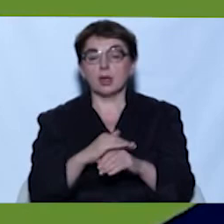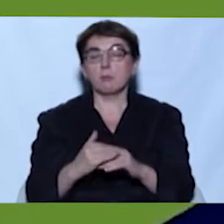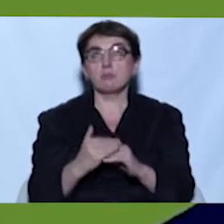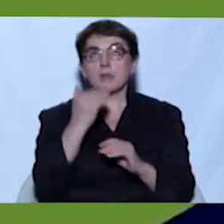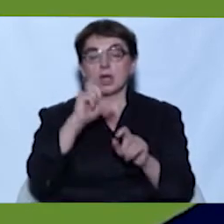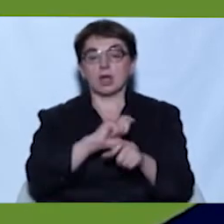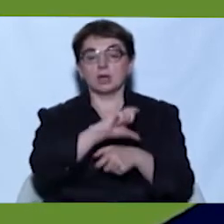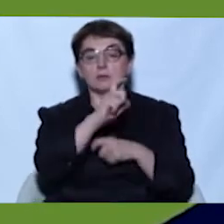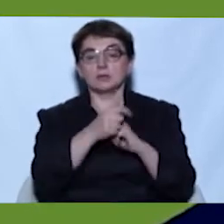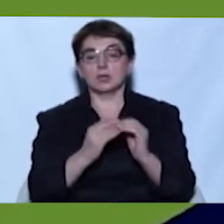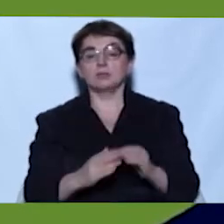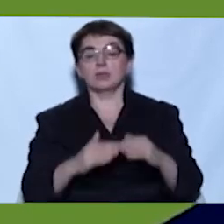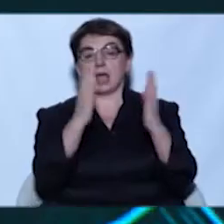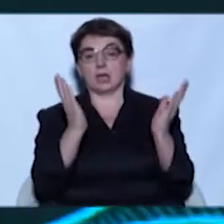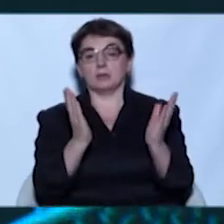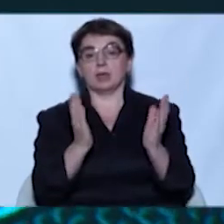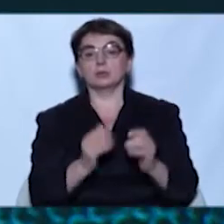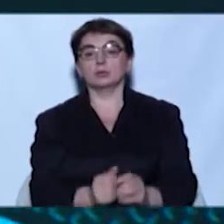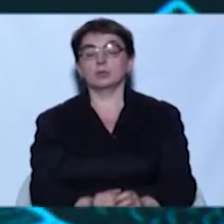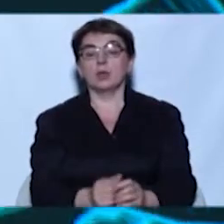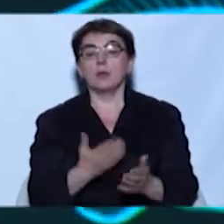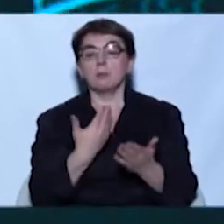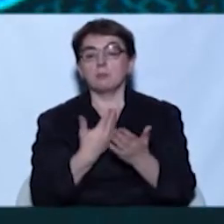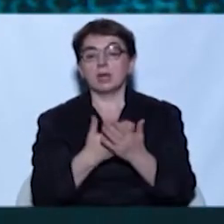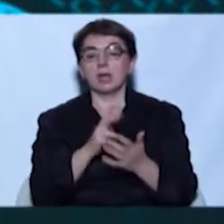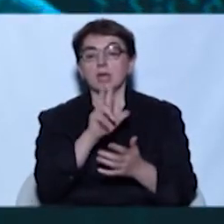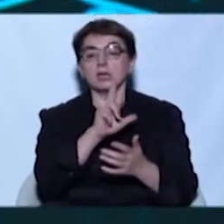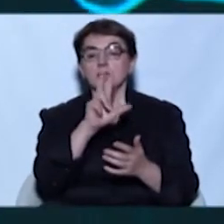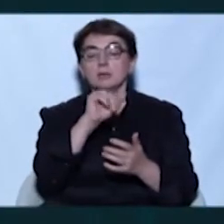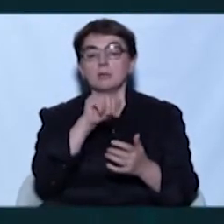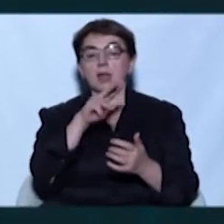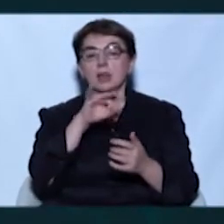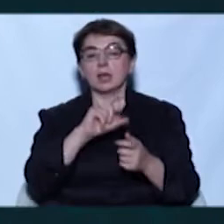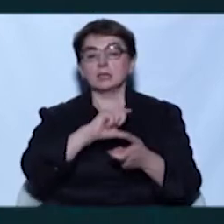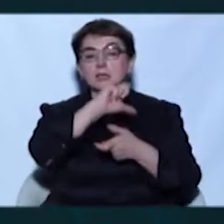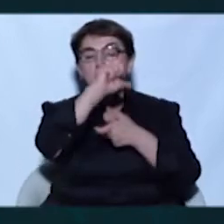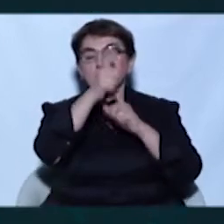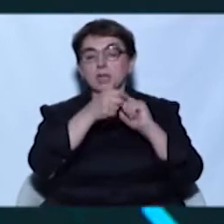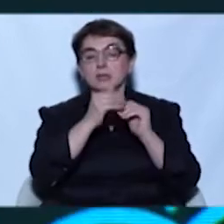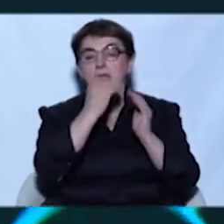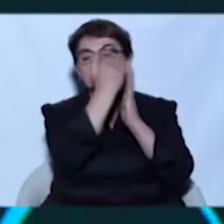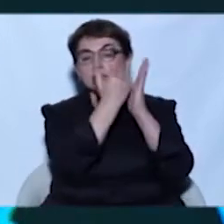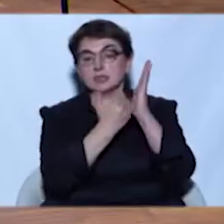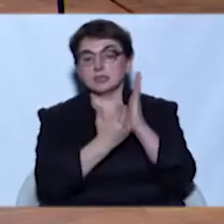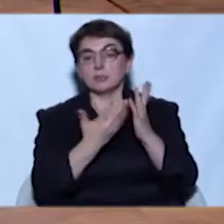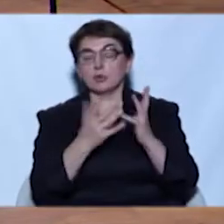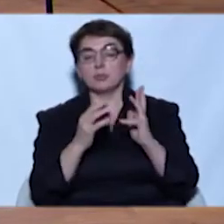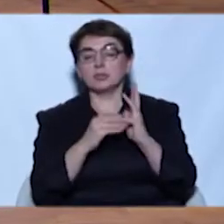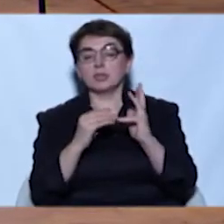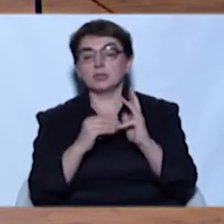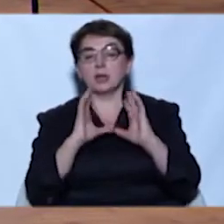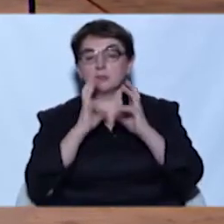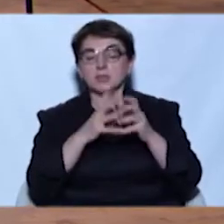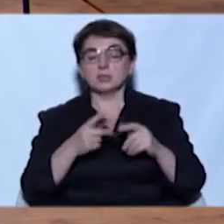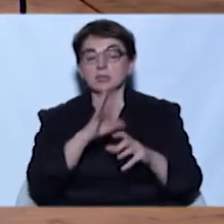აღიმართოს. Მაგალითად, ჰიმალაის მთათა სისტემა, რომელიც დედამიწაზე